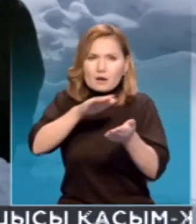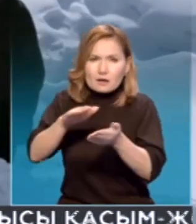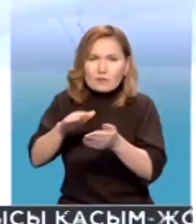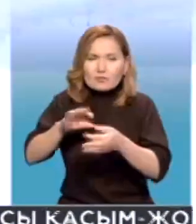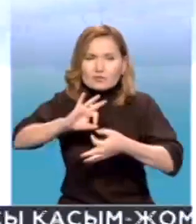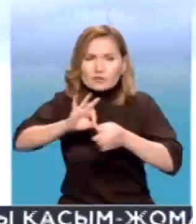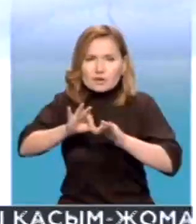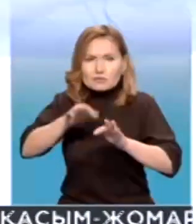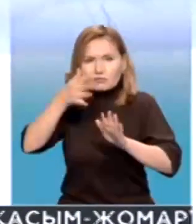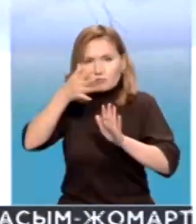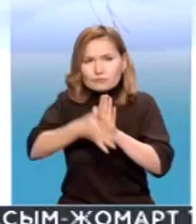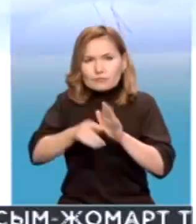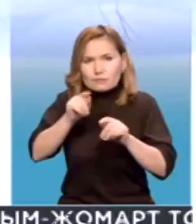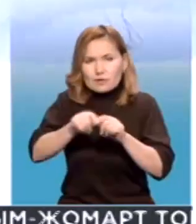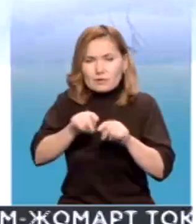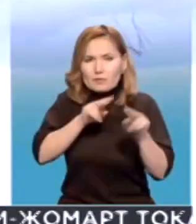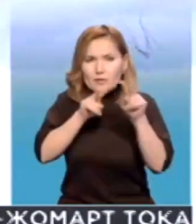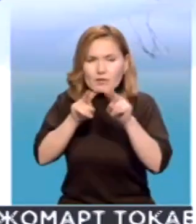кірісті.